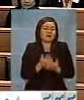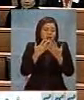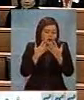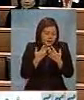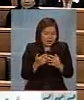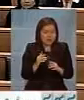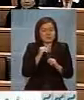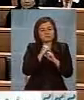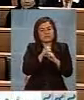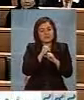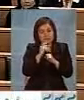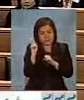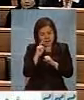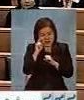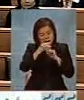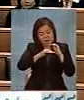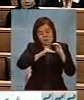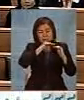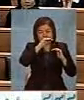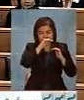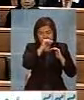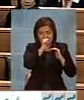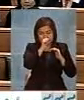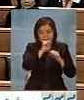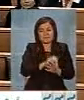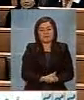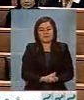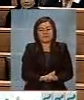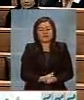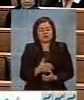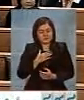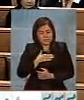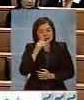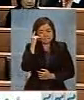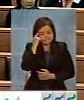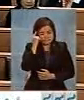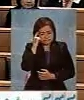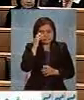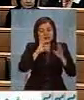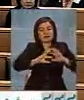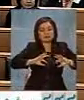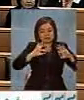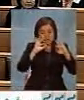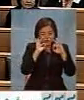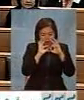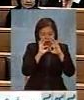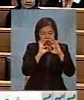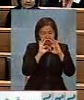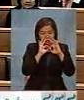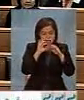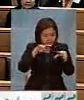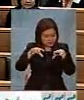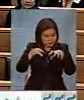พื้นที่ในการพัฒนากระผมคิดว่ารัฐบาลจัดอย่างเหมาะส